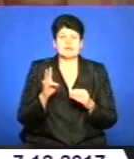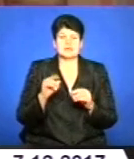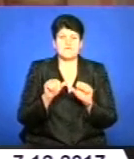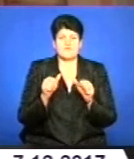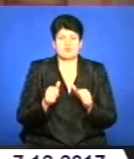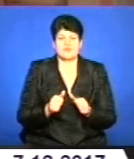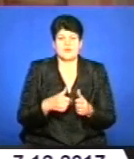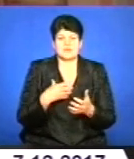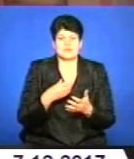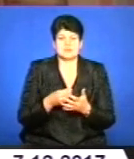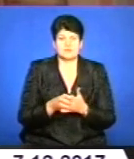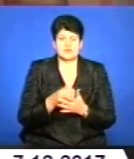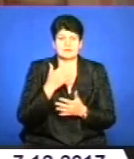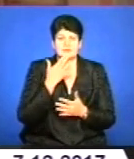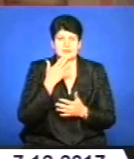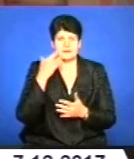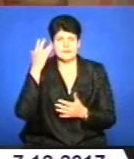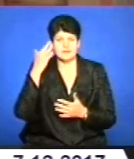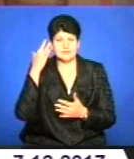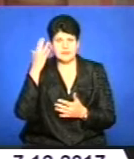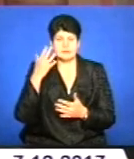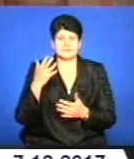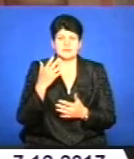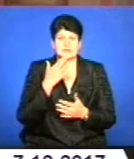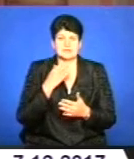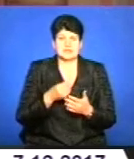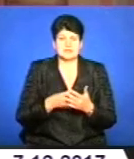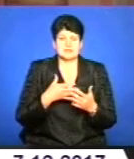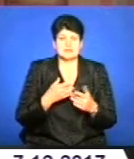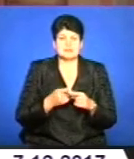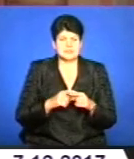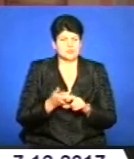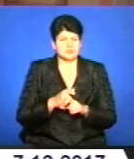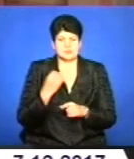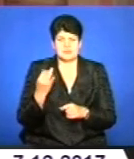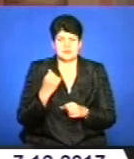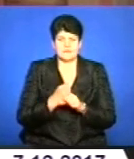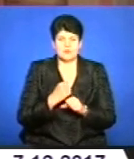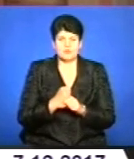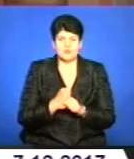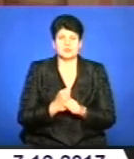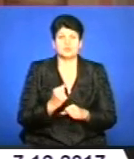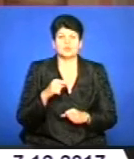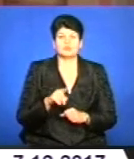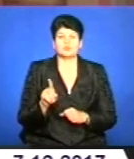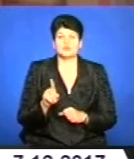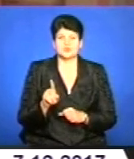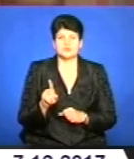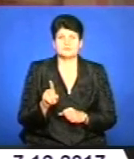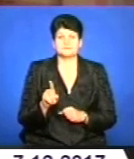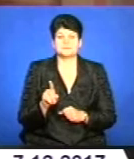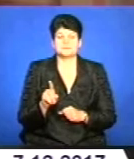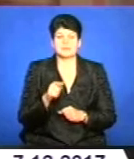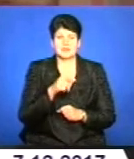формуванні своїх національних ідей, національних цінностей. Але це надзвичайно цікава робота, тому що